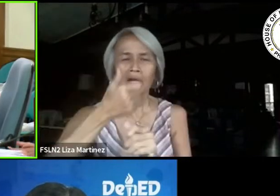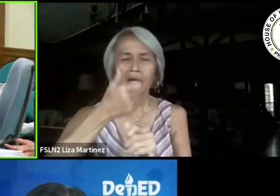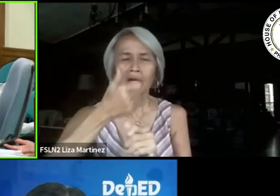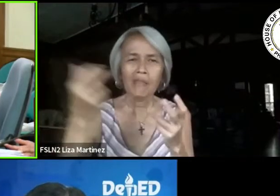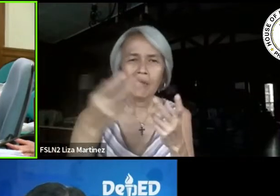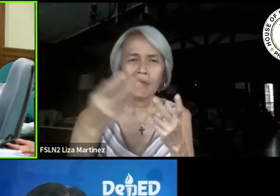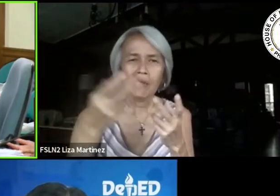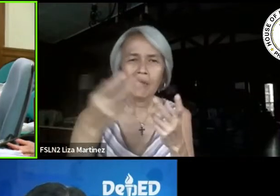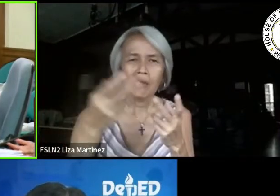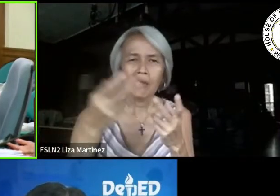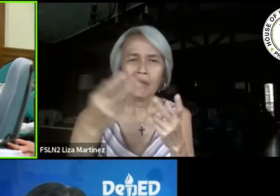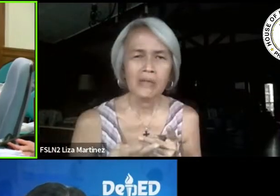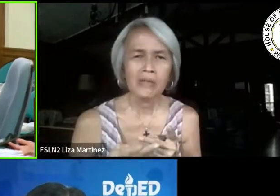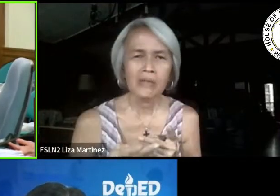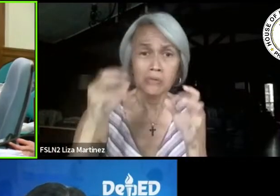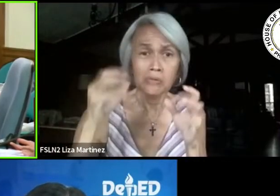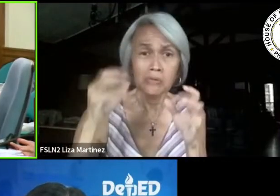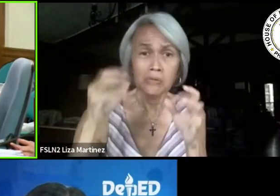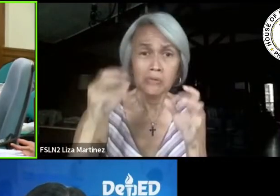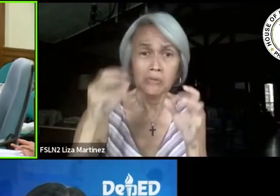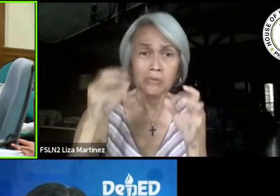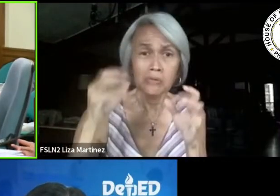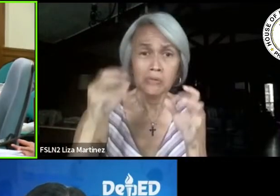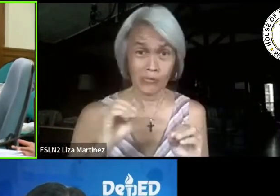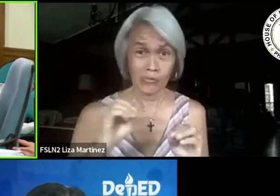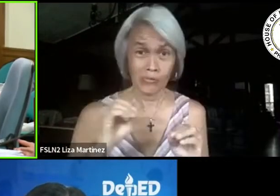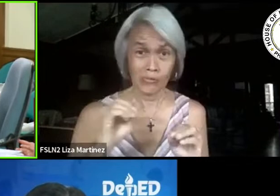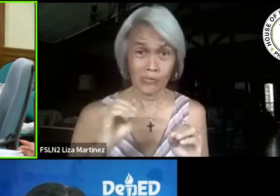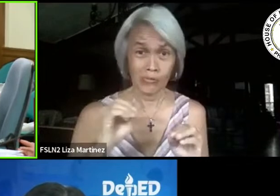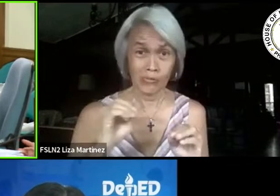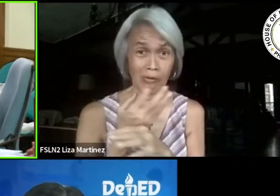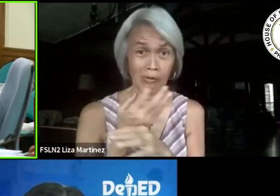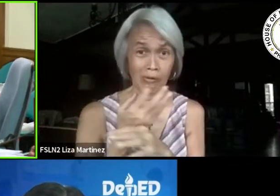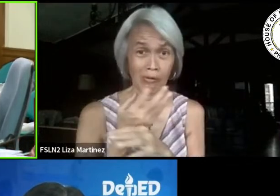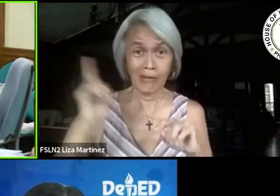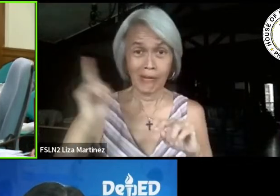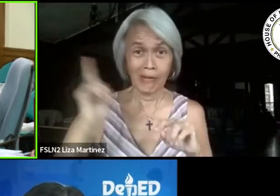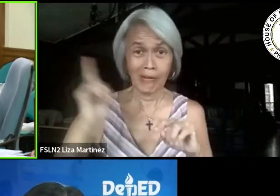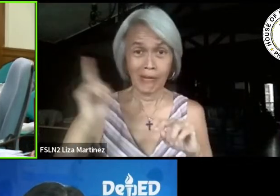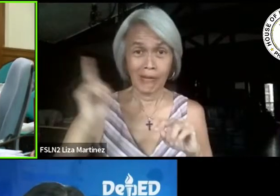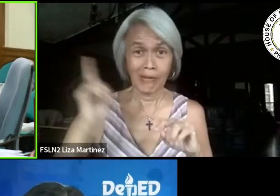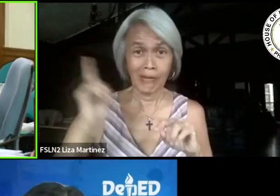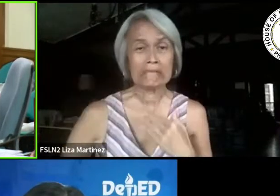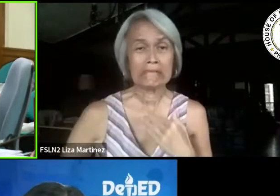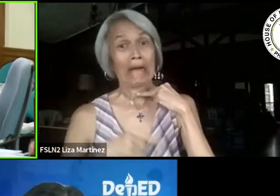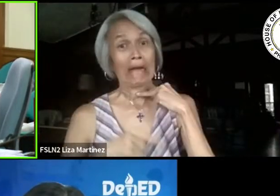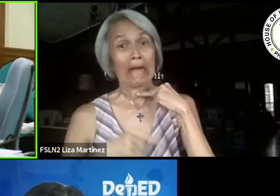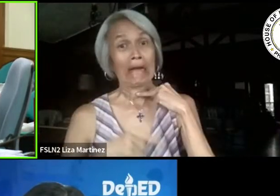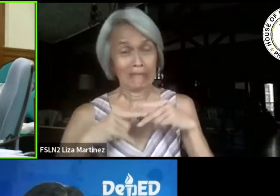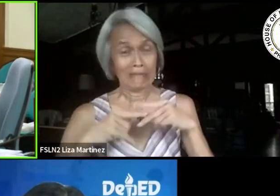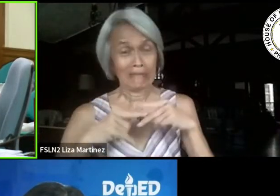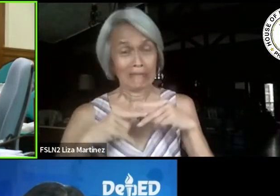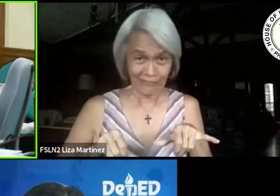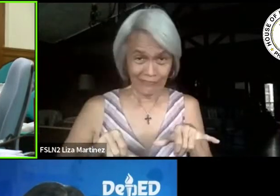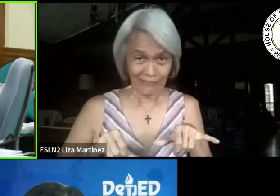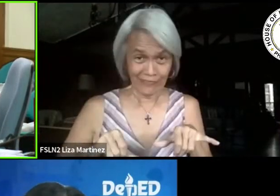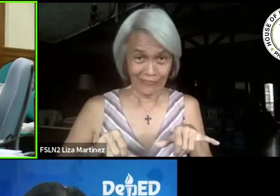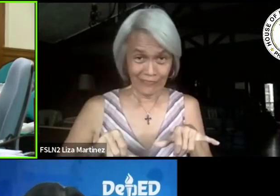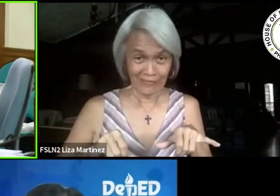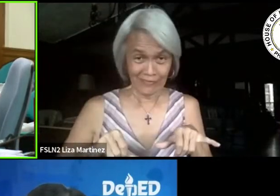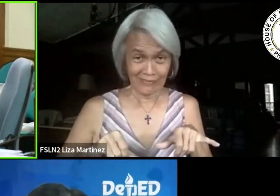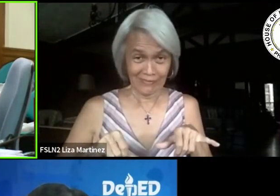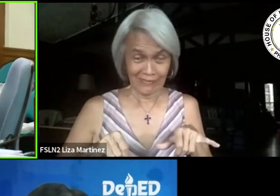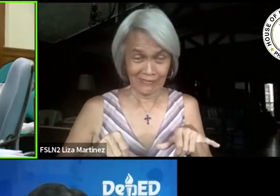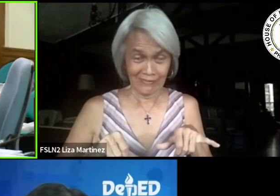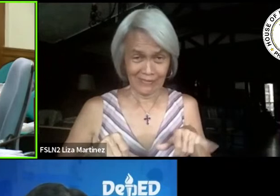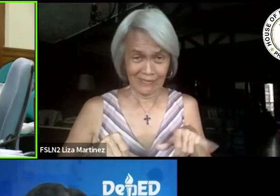ano of choice. Hindi sila makalipat, makatrabaho sa ibang lugar. yun yung mga ano eh, yun yung mga siguro gusto lang natin